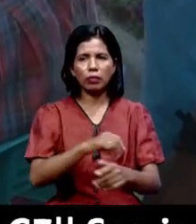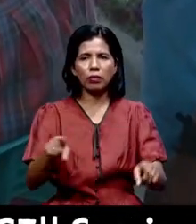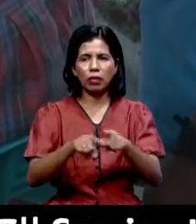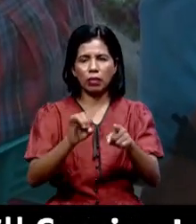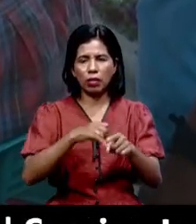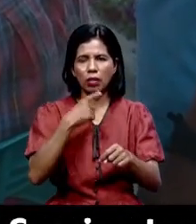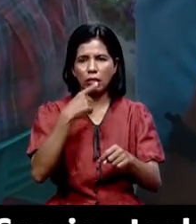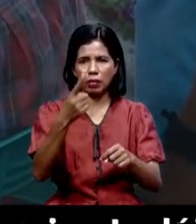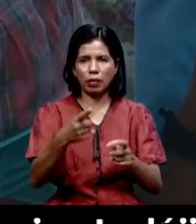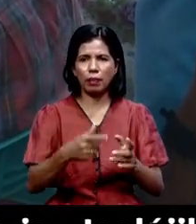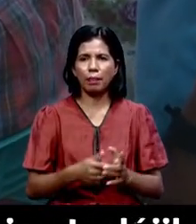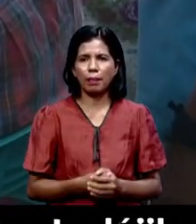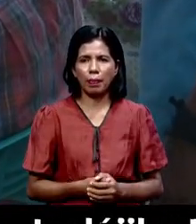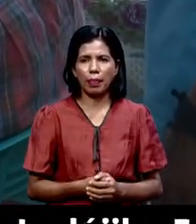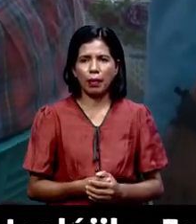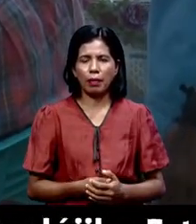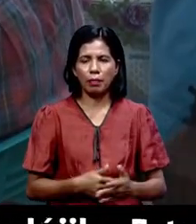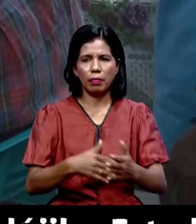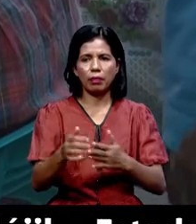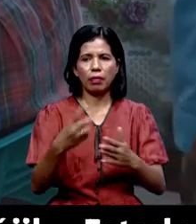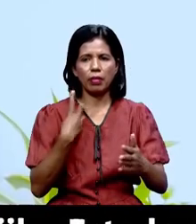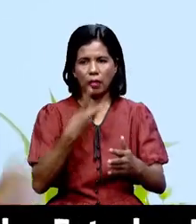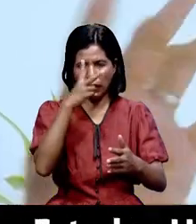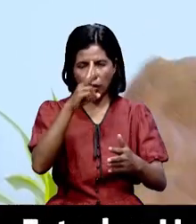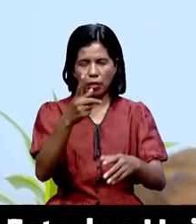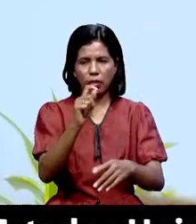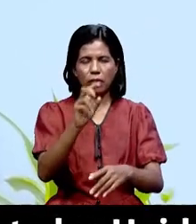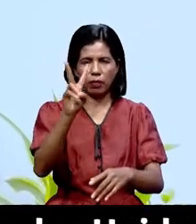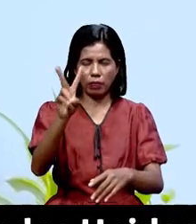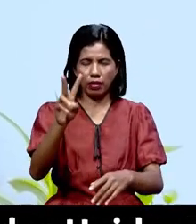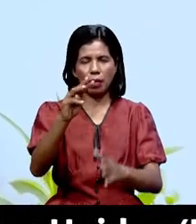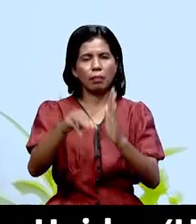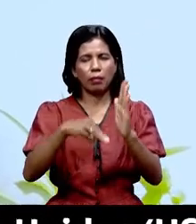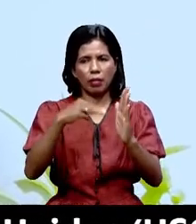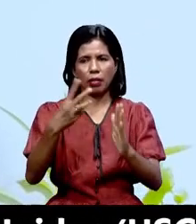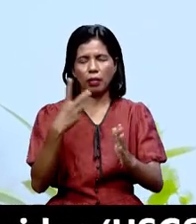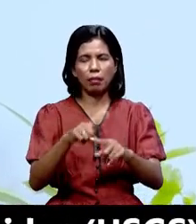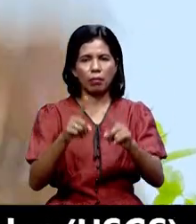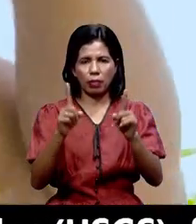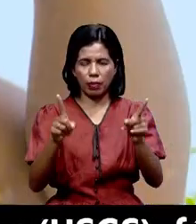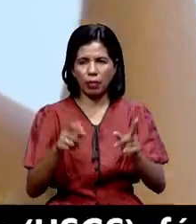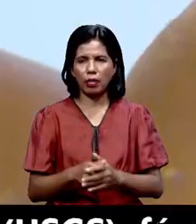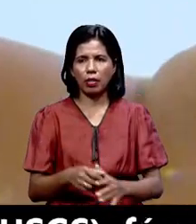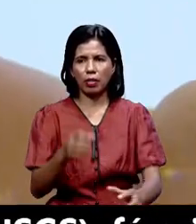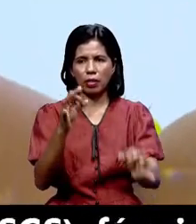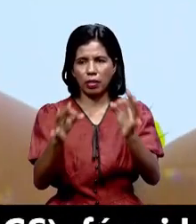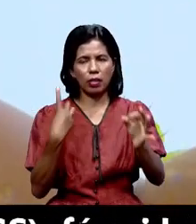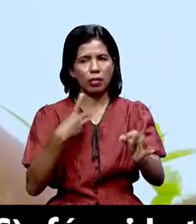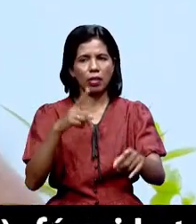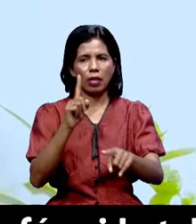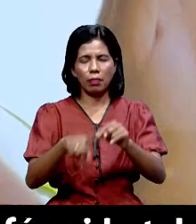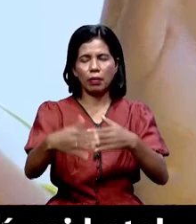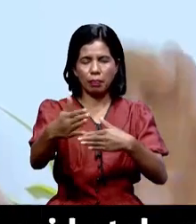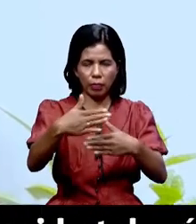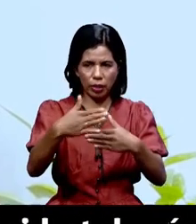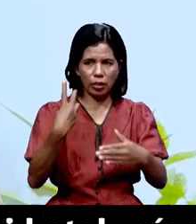maybe, bye bye, ita hareku si televisa undet media det, maybe, maske ita la basic liu ba ampapa,